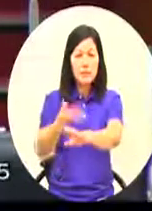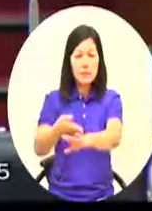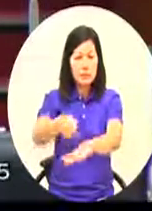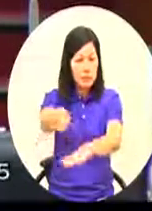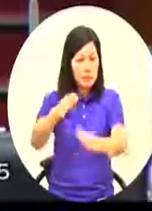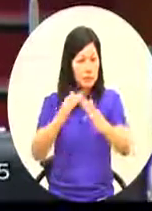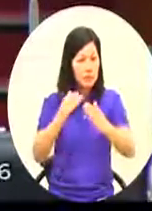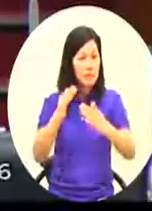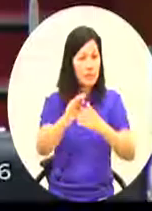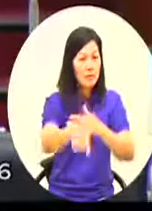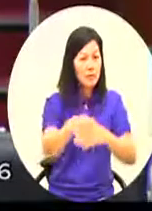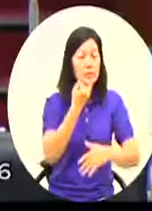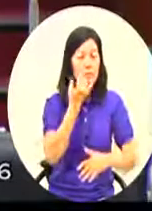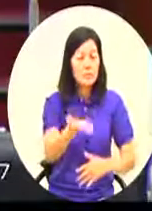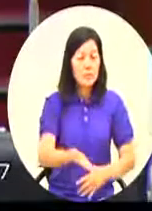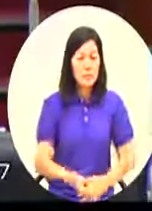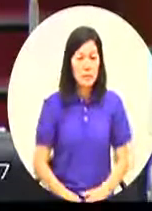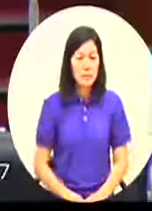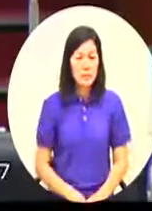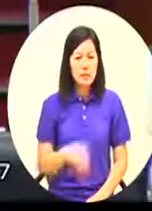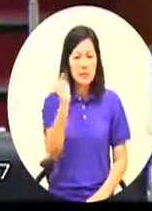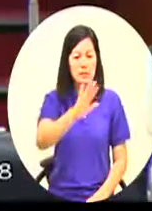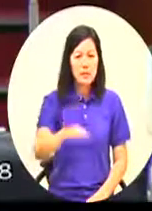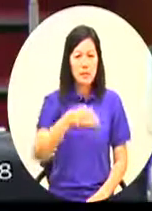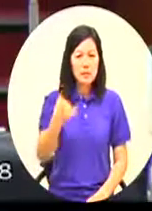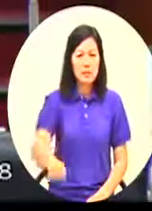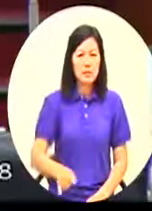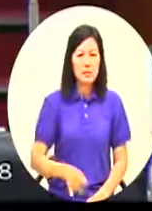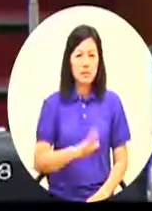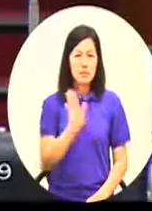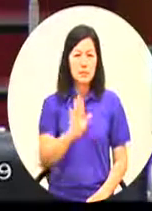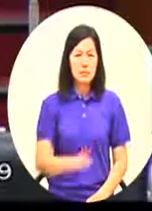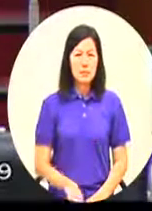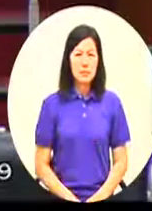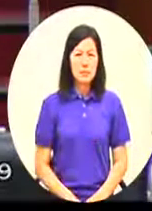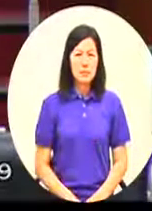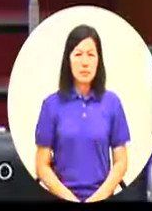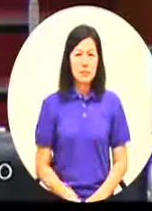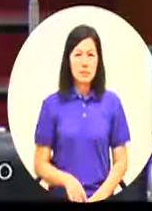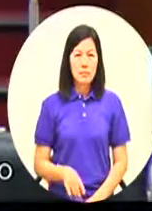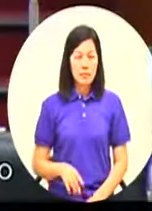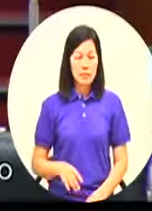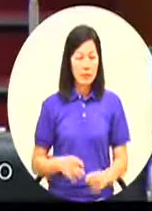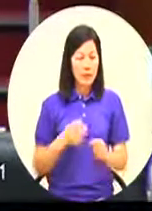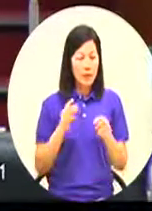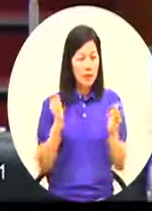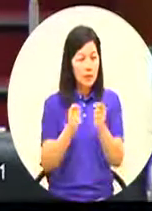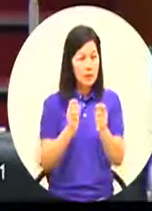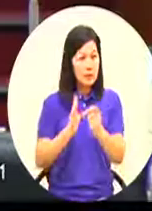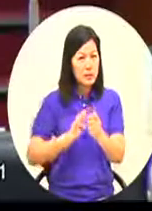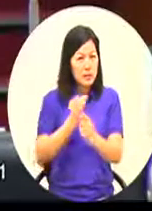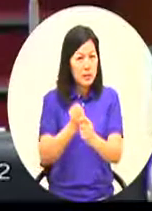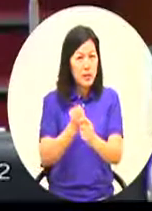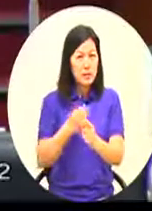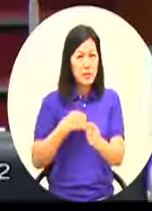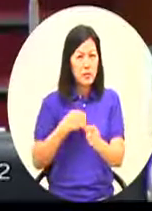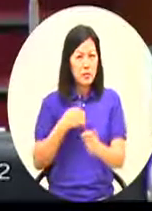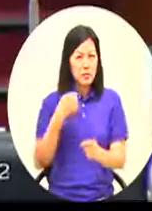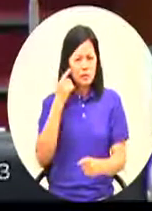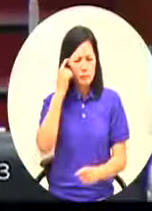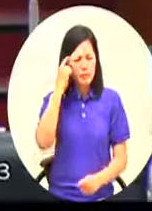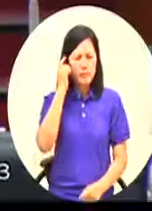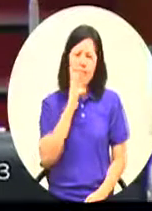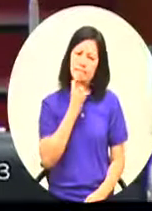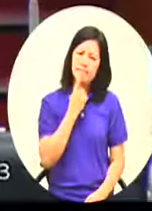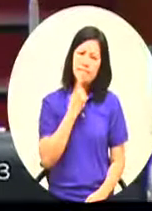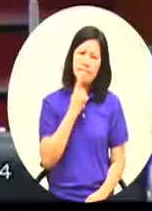不要用这样的态度讲话了。其实这几年下来，我有一个很大的疑